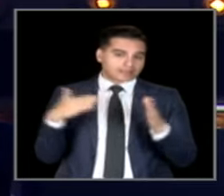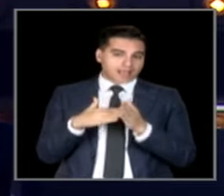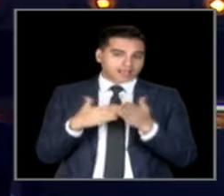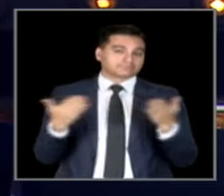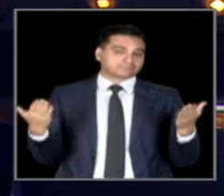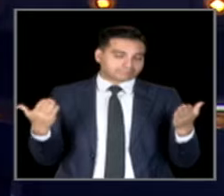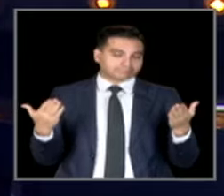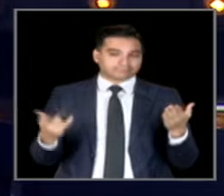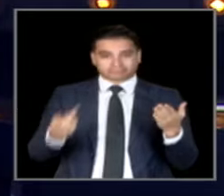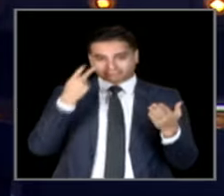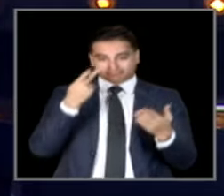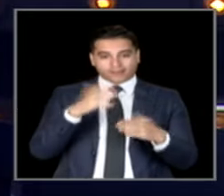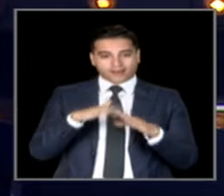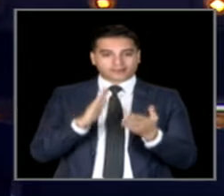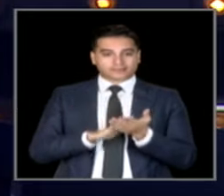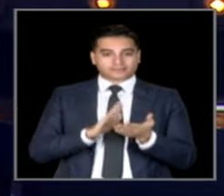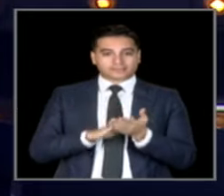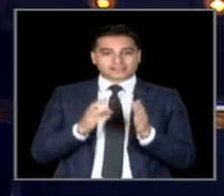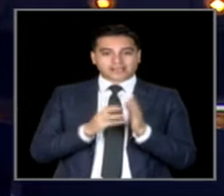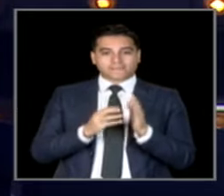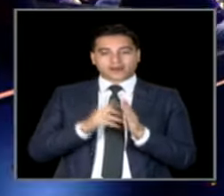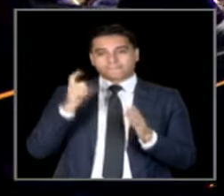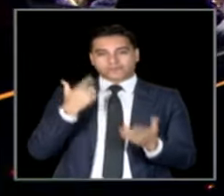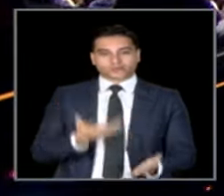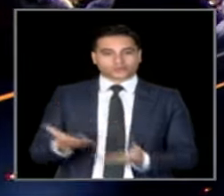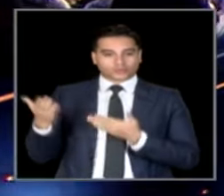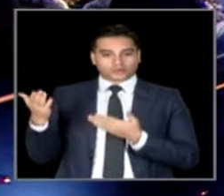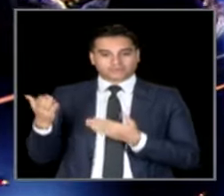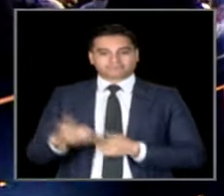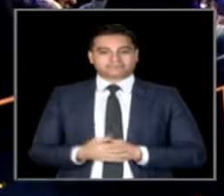المباراة النهائية. نلعب كلها بجامعة المنصورة.